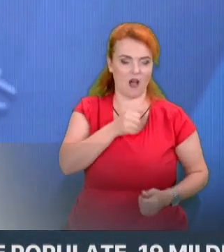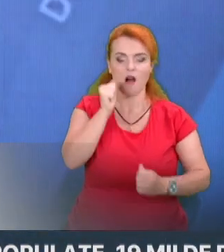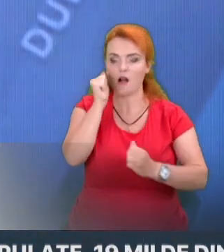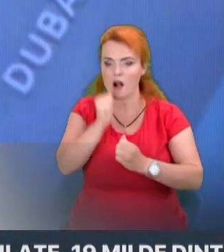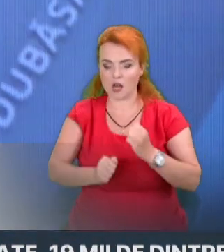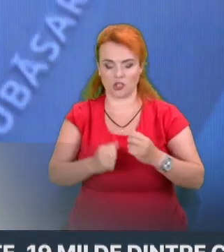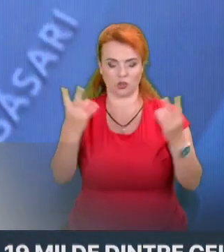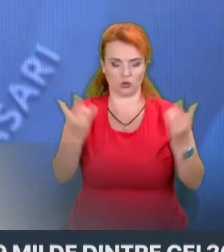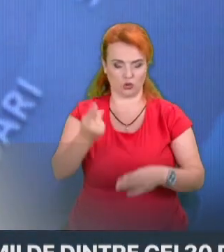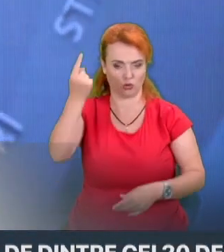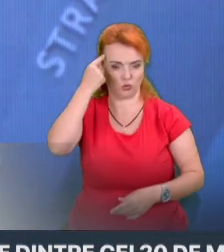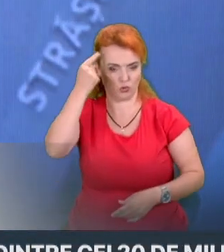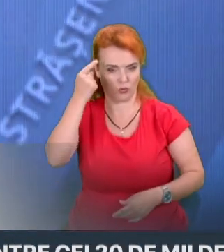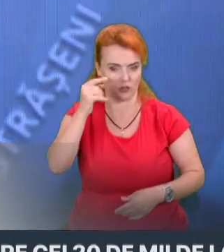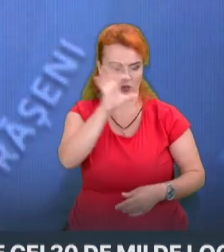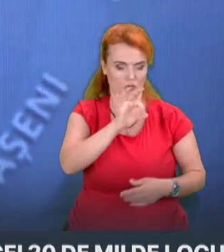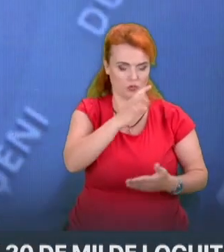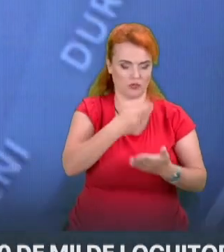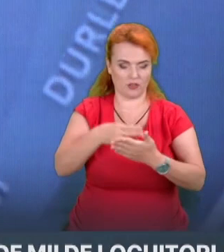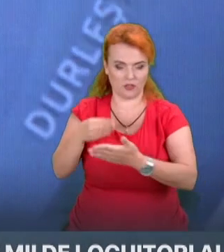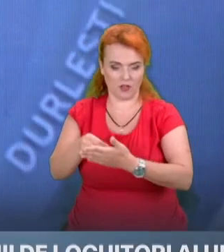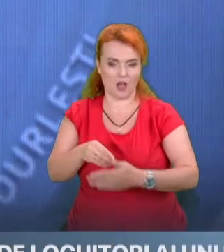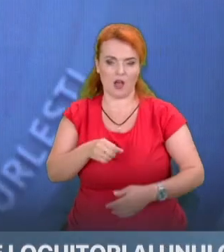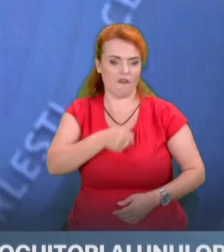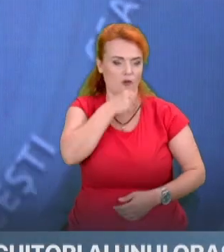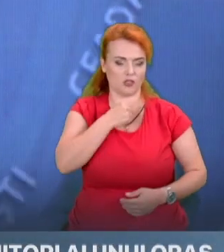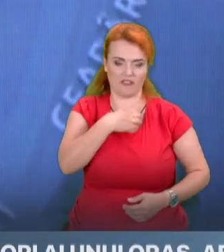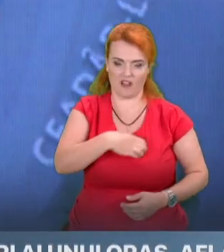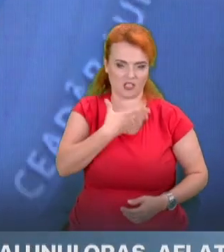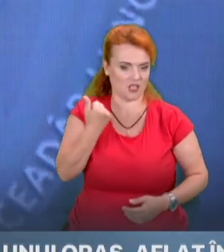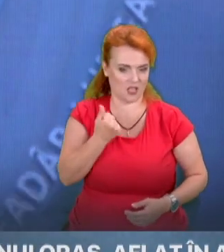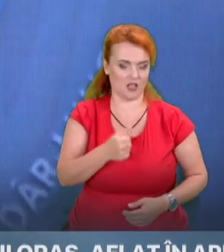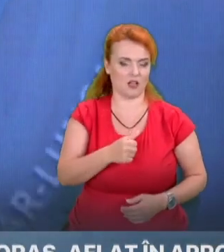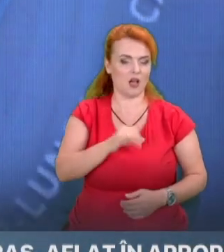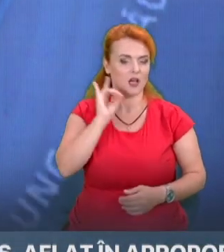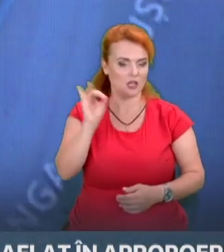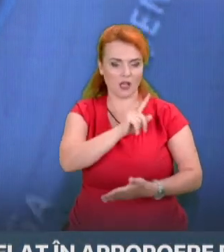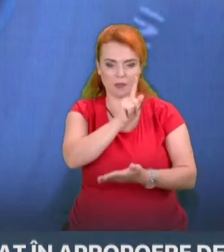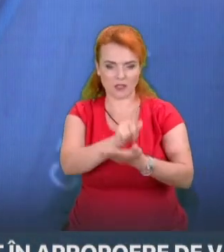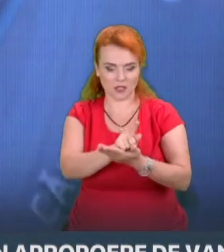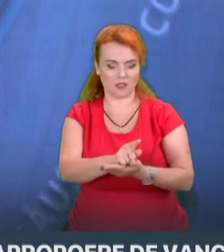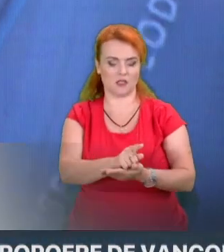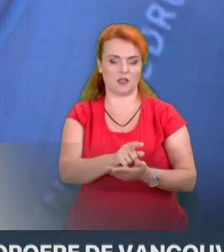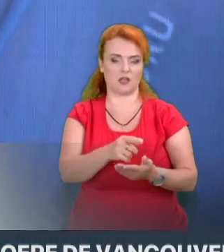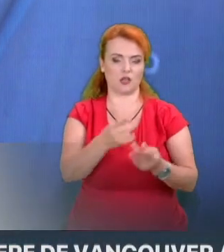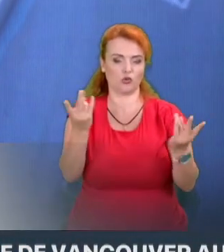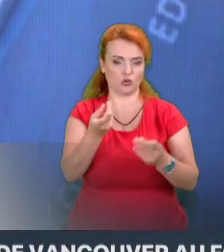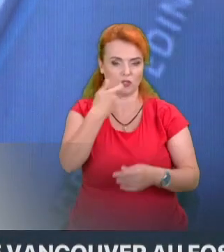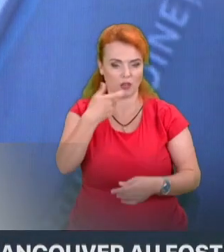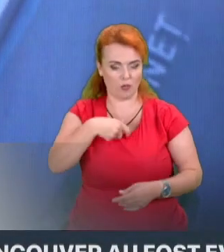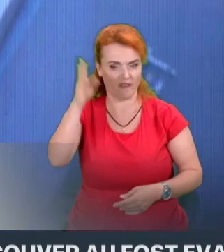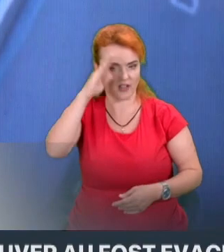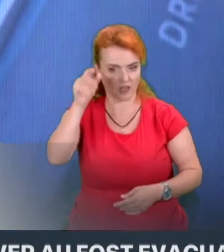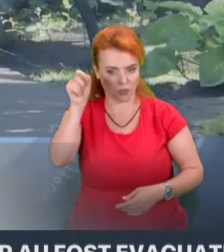cu noi, de a avea deci îmbrăcăminte, cum ați menționat, să fie de culori deschise și din